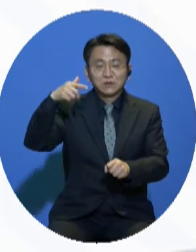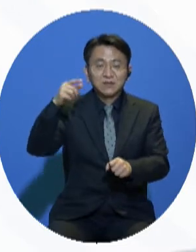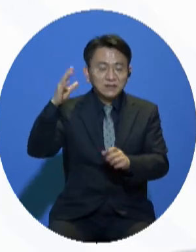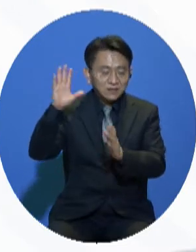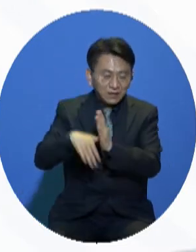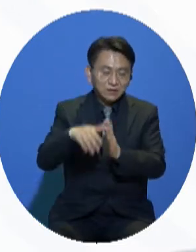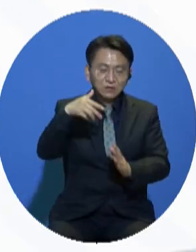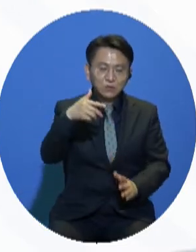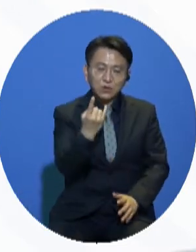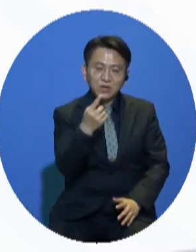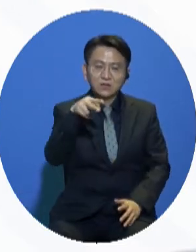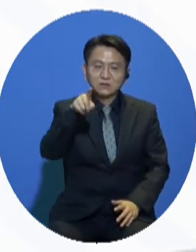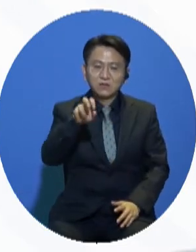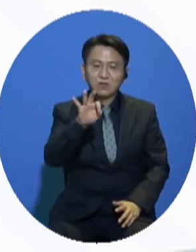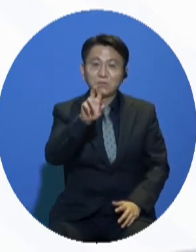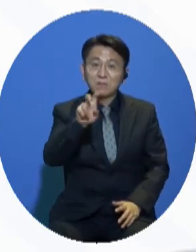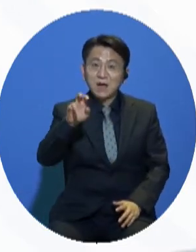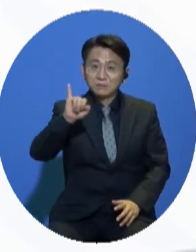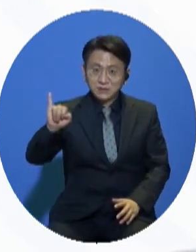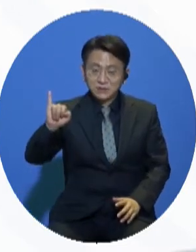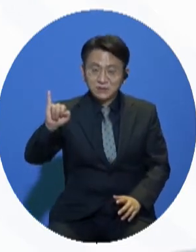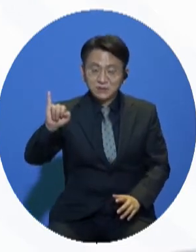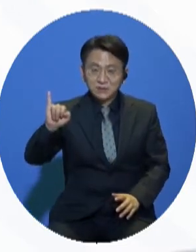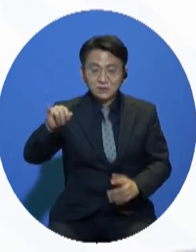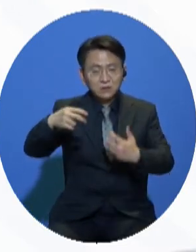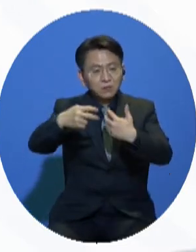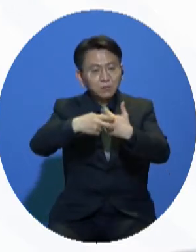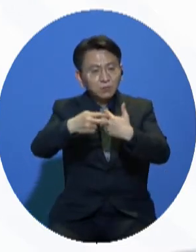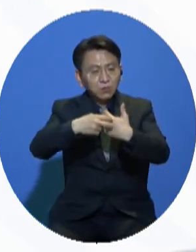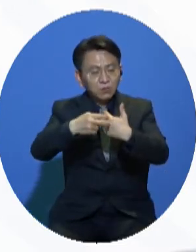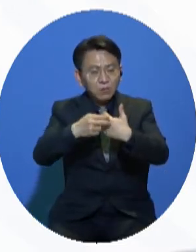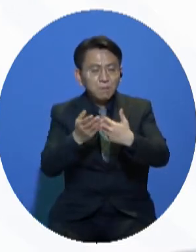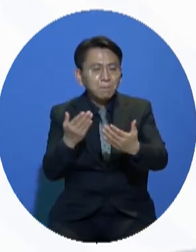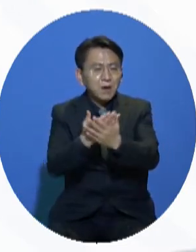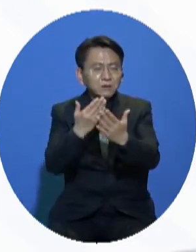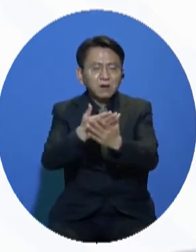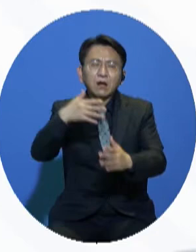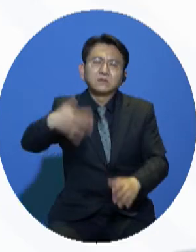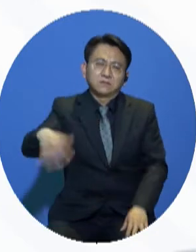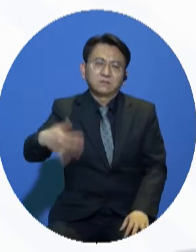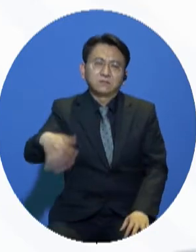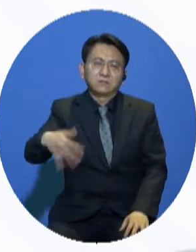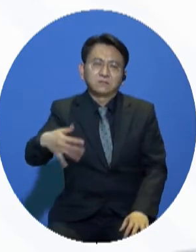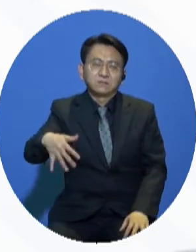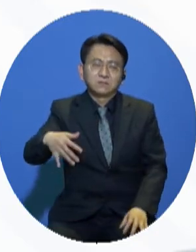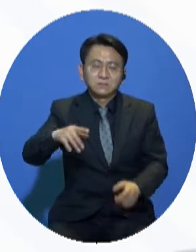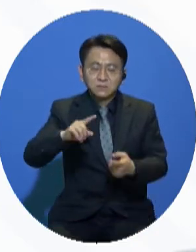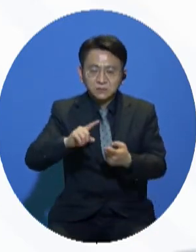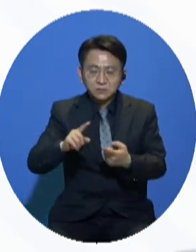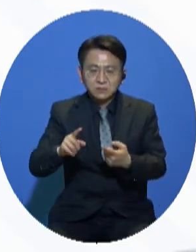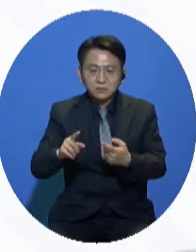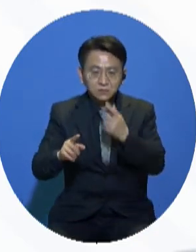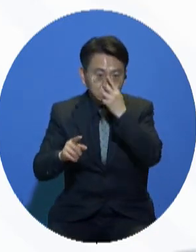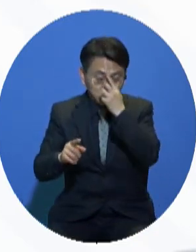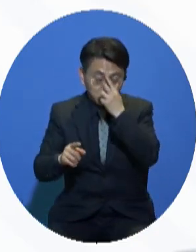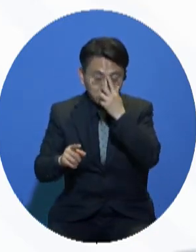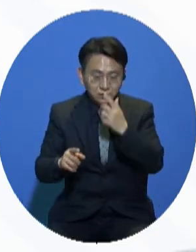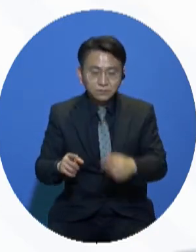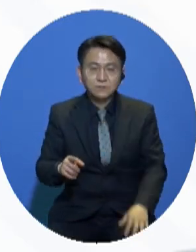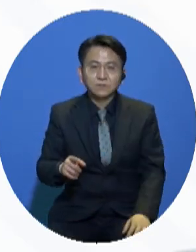대한 어떤 의학적인 이해도가 오늘만큼 높지 않았었습니다. 그래서 그냥